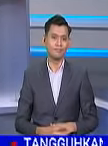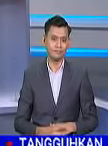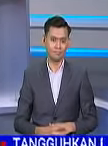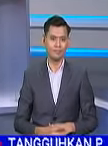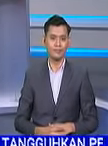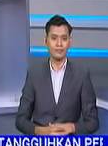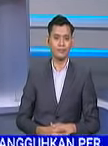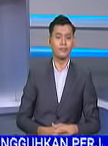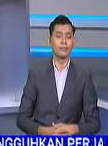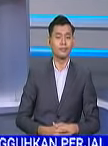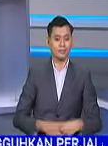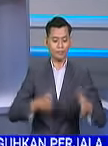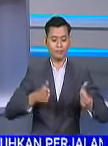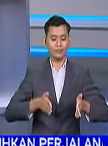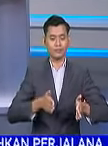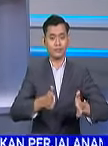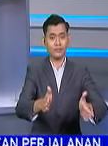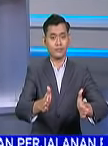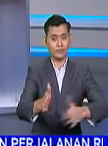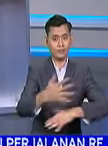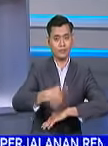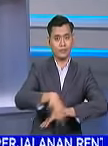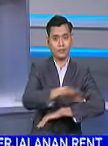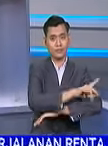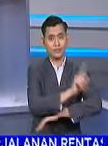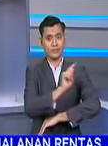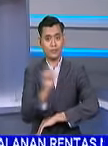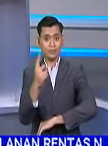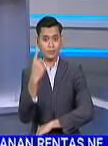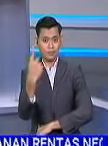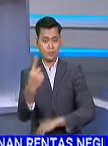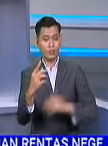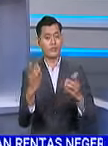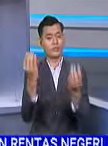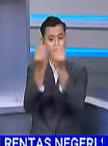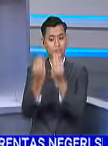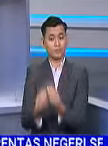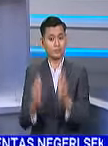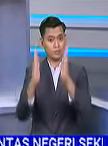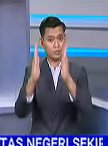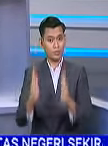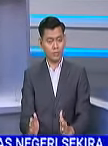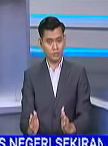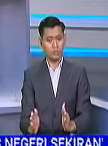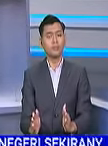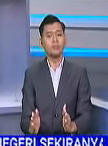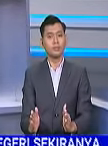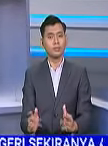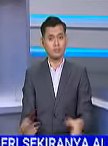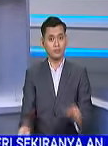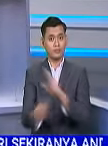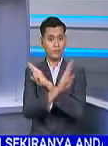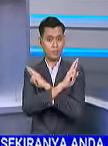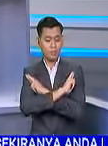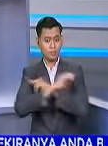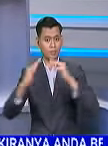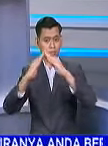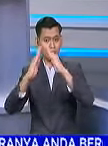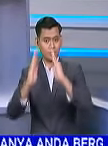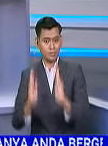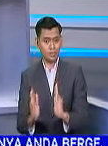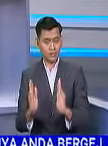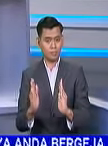Sementara itu, di LPT1 jumlah pengguna yang singgah di kawasan rehat dan rawat Gambang Kuantan dilihat semakin meningkat. Namun